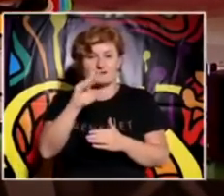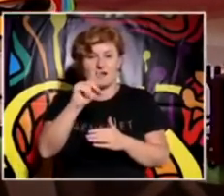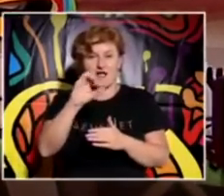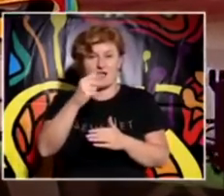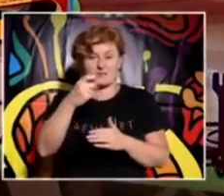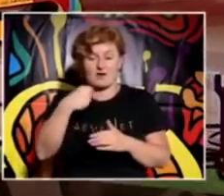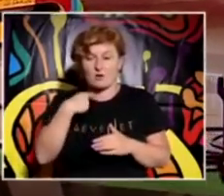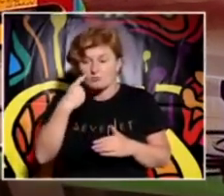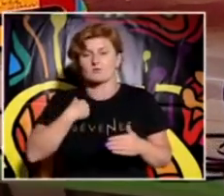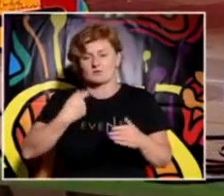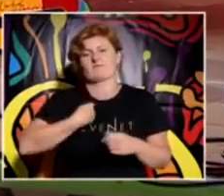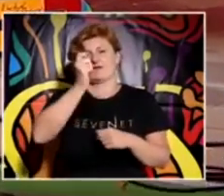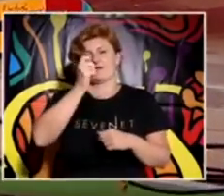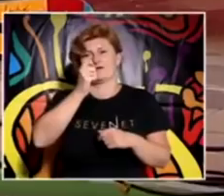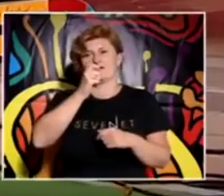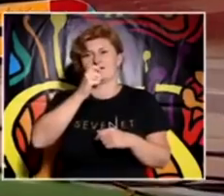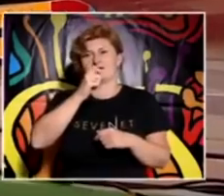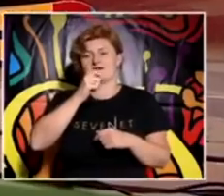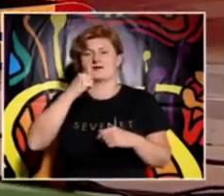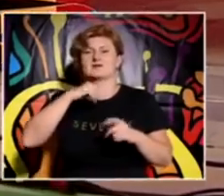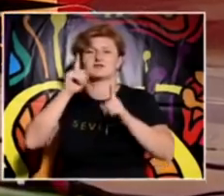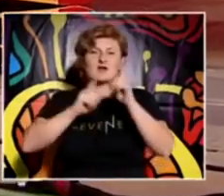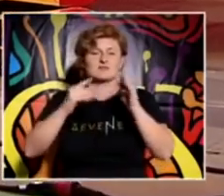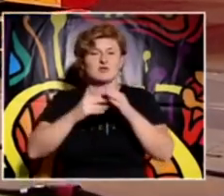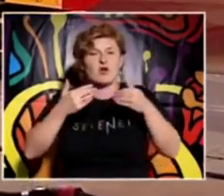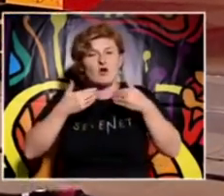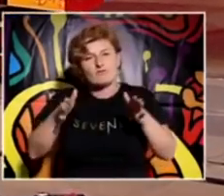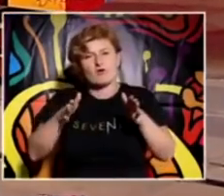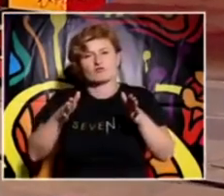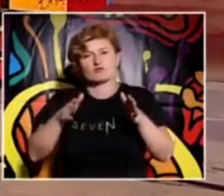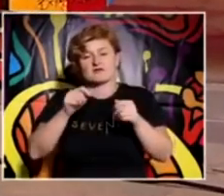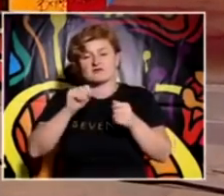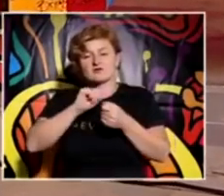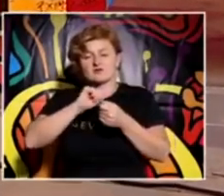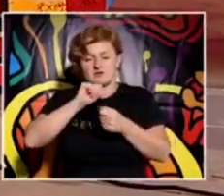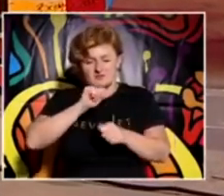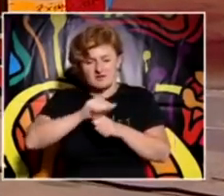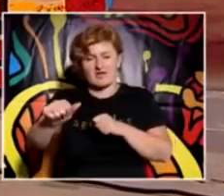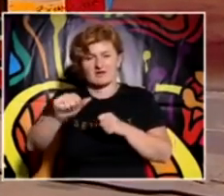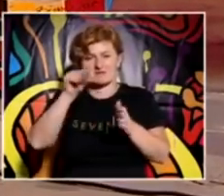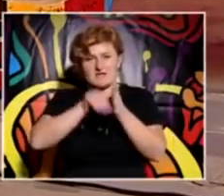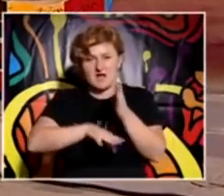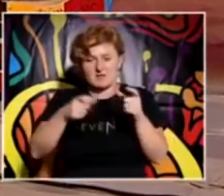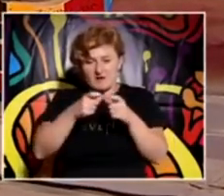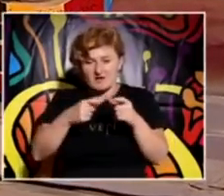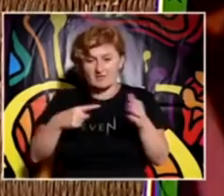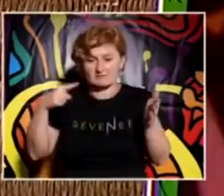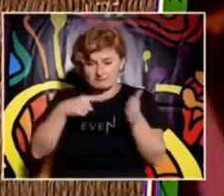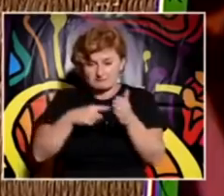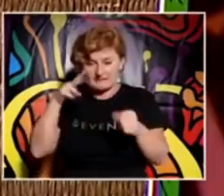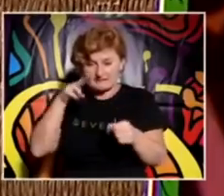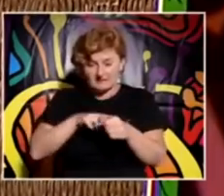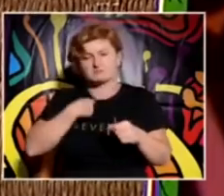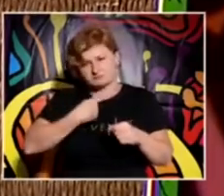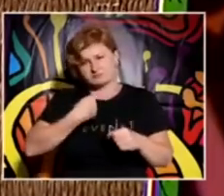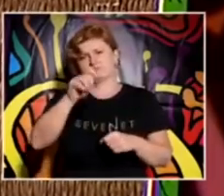Lecę. Także czasami też trzeba się otworzyć i są tanie bilety, termin Ci pasuje, jedź.